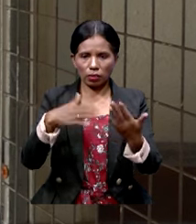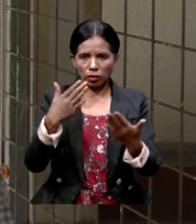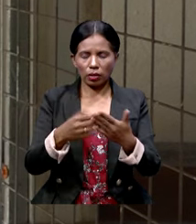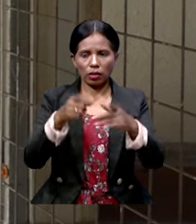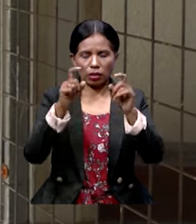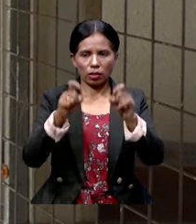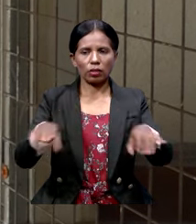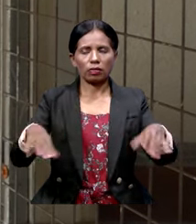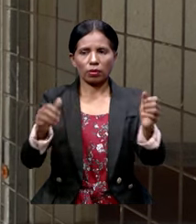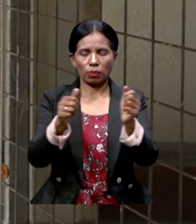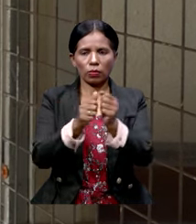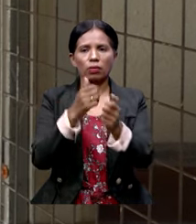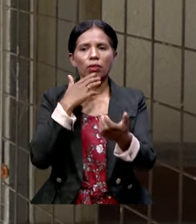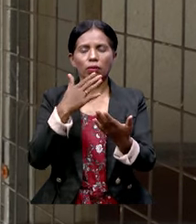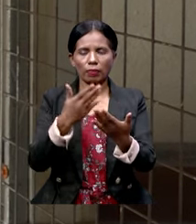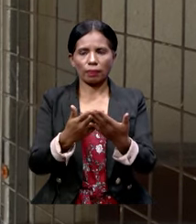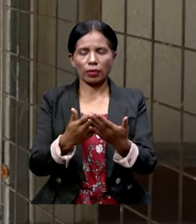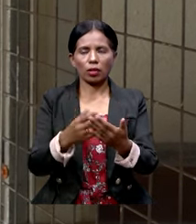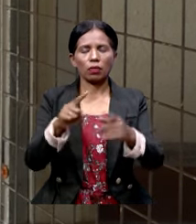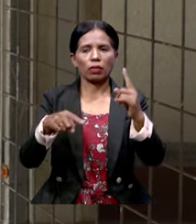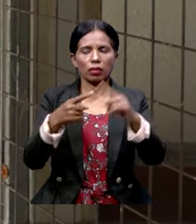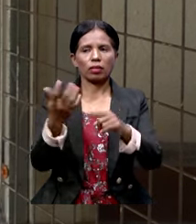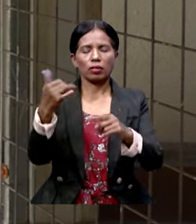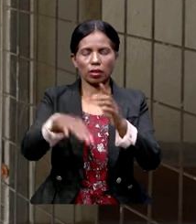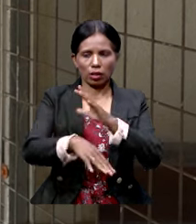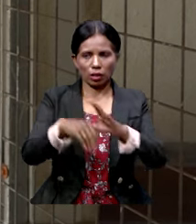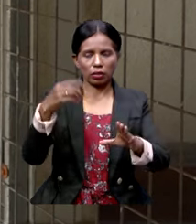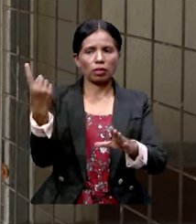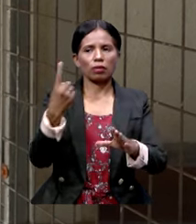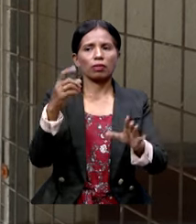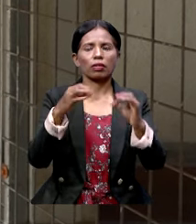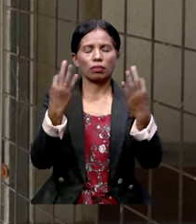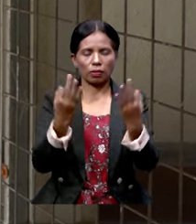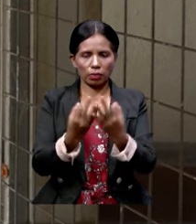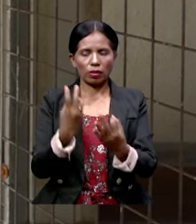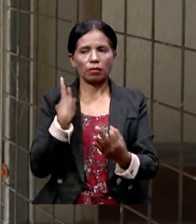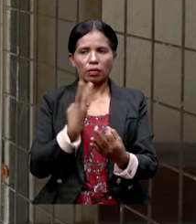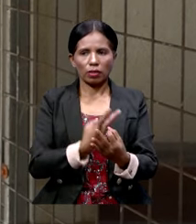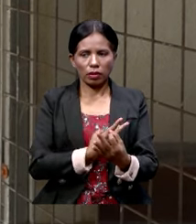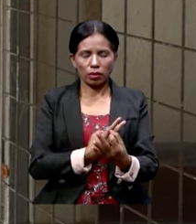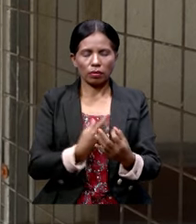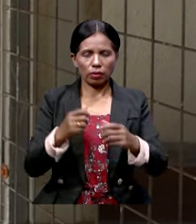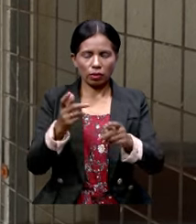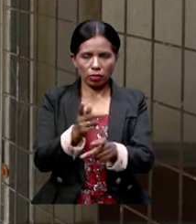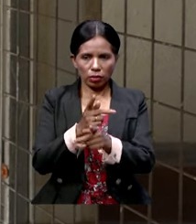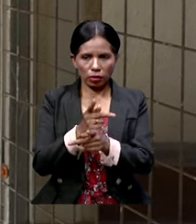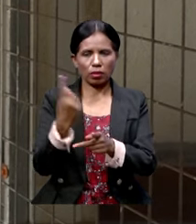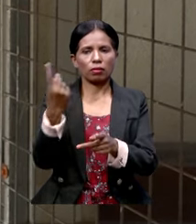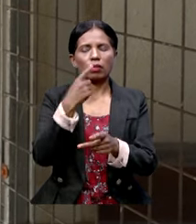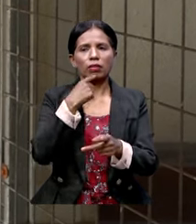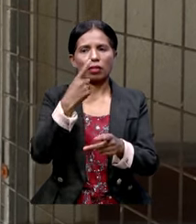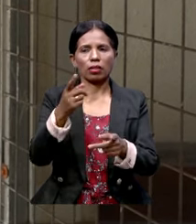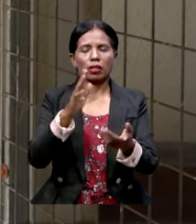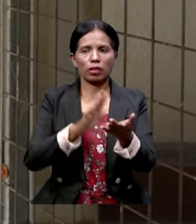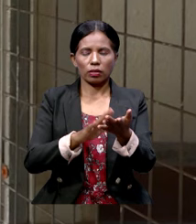tengki koordina malu di dia mune bahira kuan dusira saimos nafatin familiar ba ita nafatin kuida nafatin considera